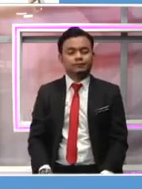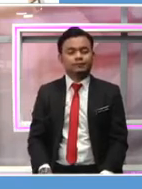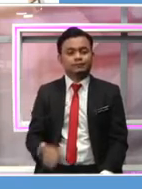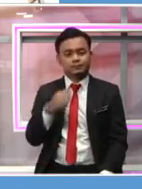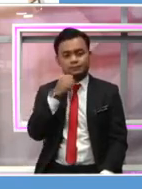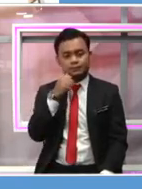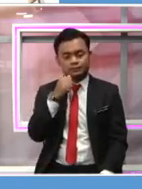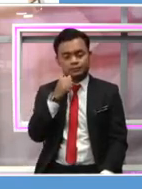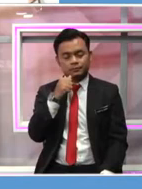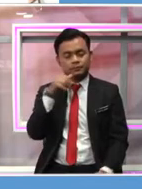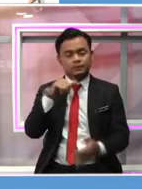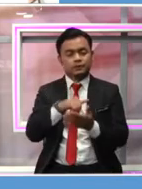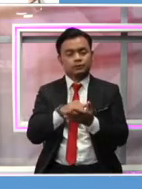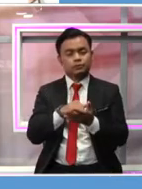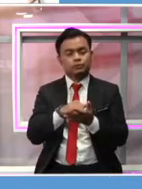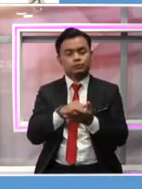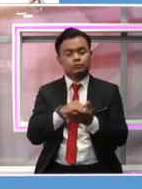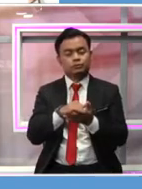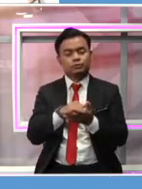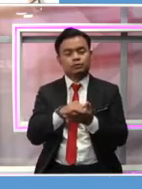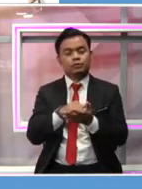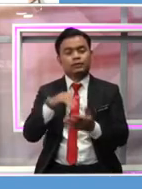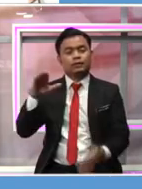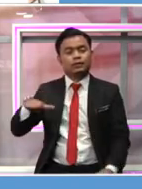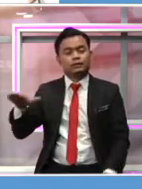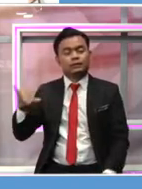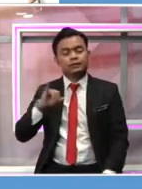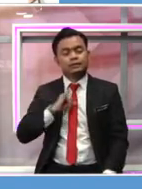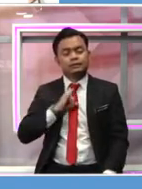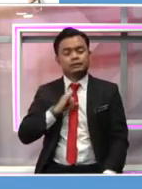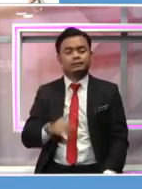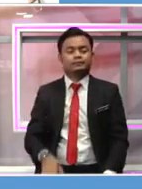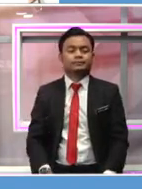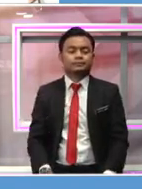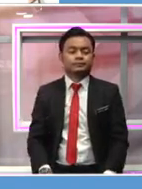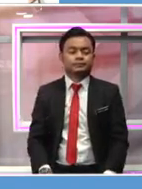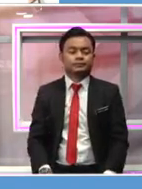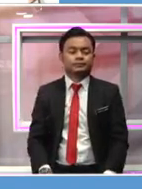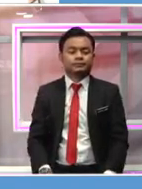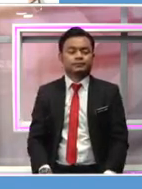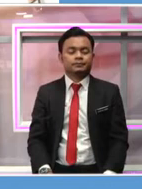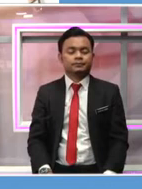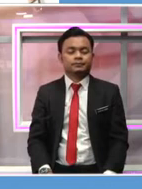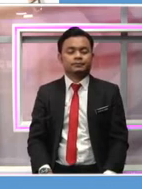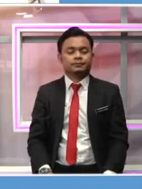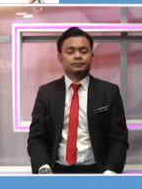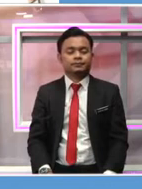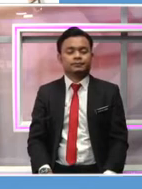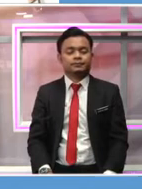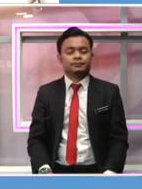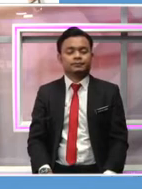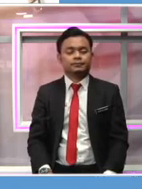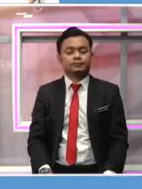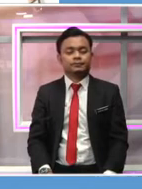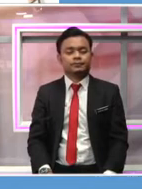Anak saya Siapa gadis itu di situ Itu yang dikatakan subjek dan predikat adalah ayat selepas Reva